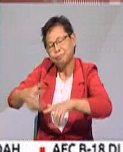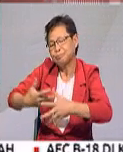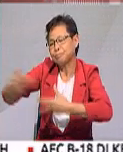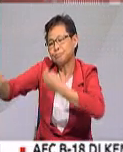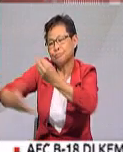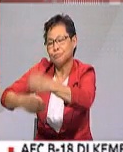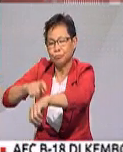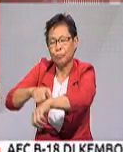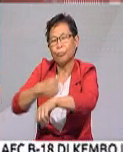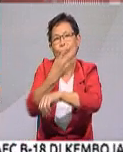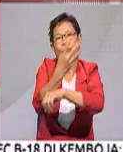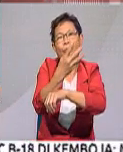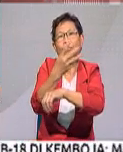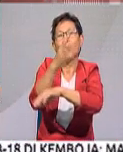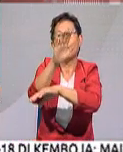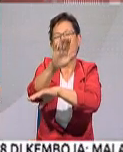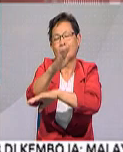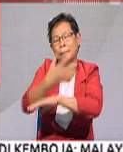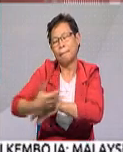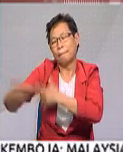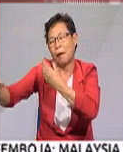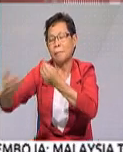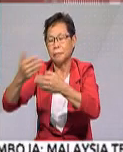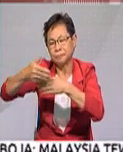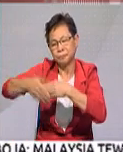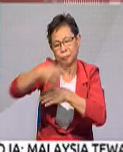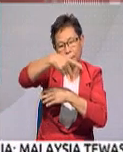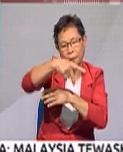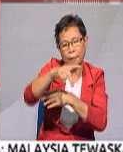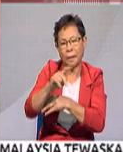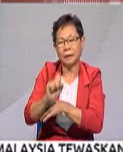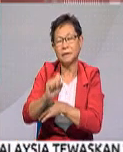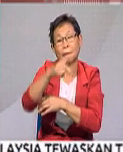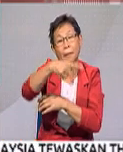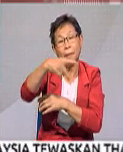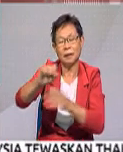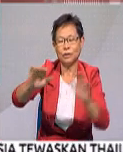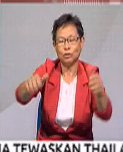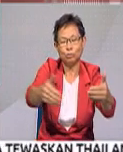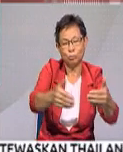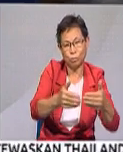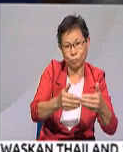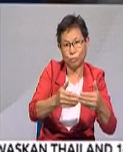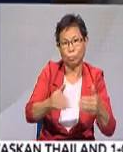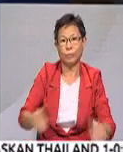pulang pada pukul 4 petang tadi selepas PPS itu ditutup.